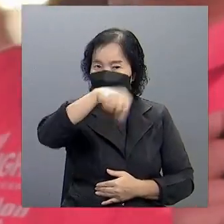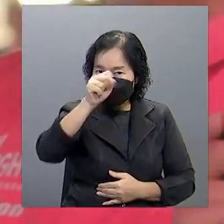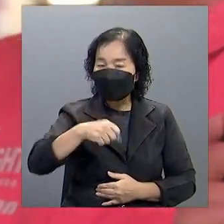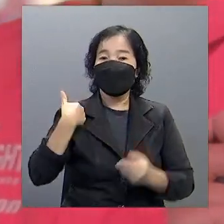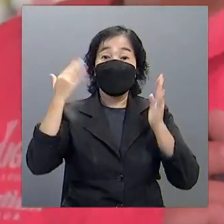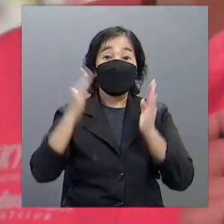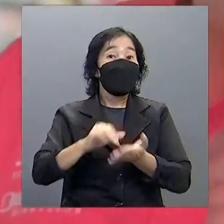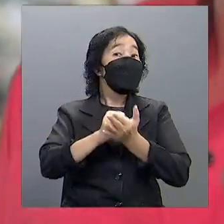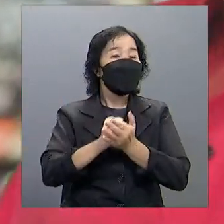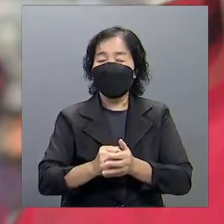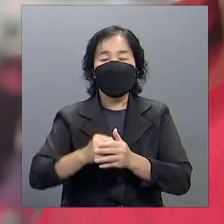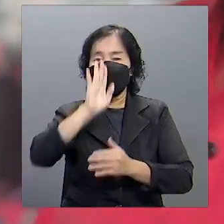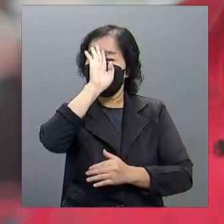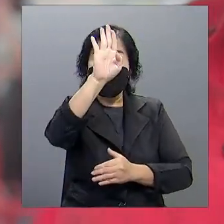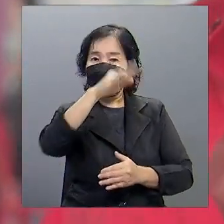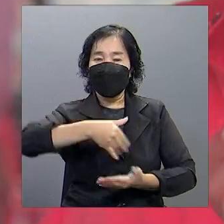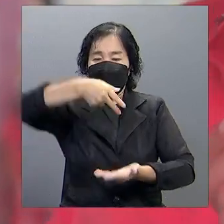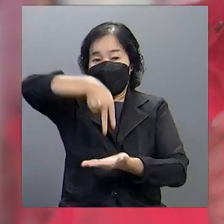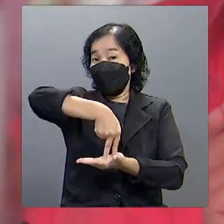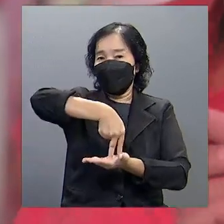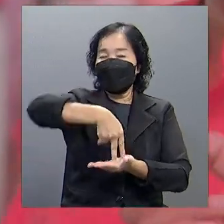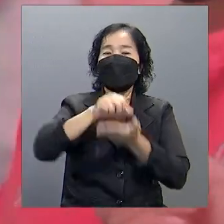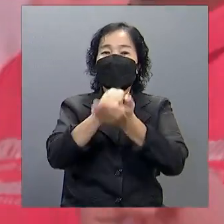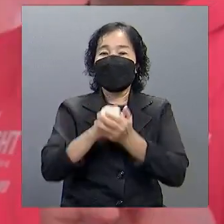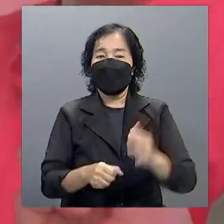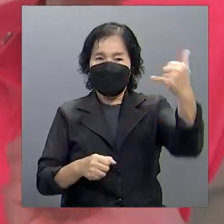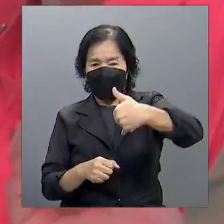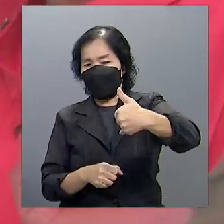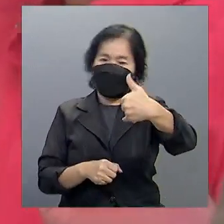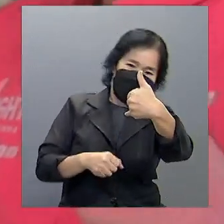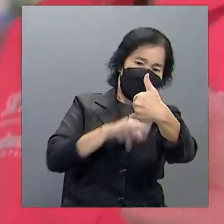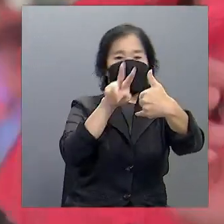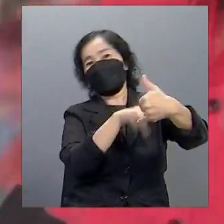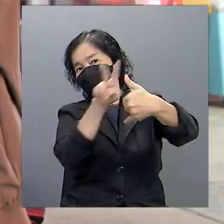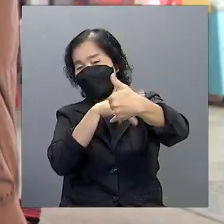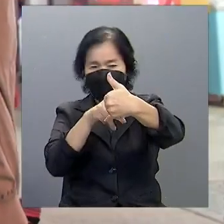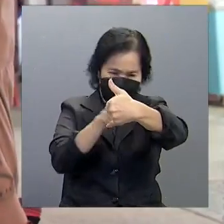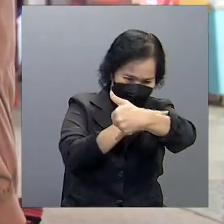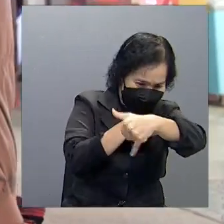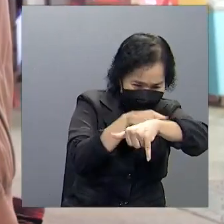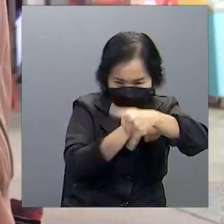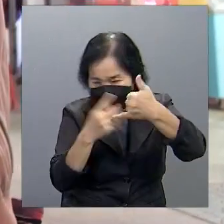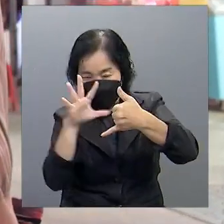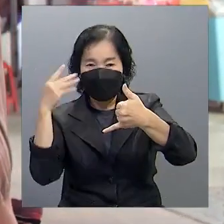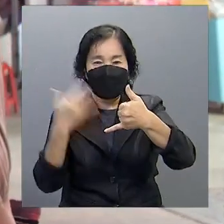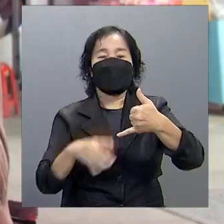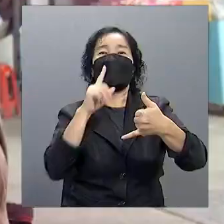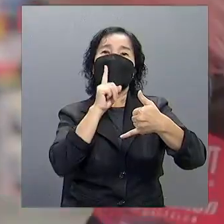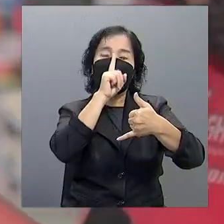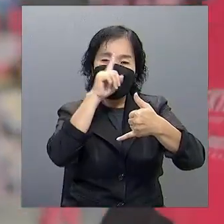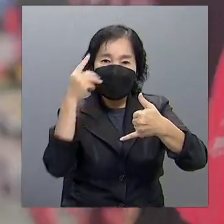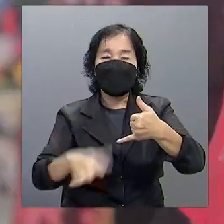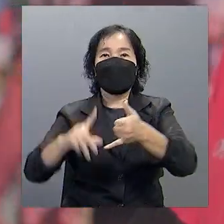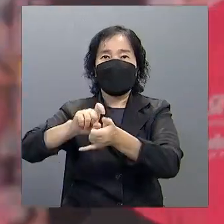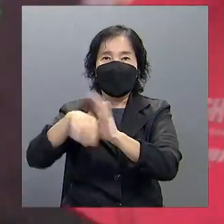จะคอยช่วยสังเกตนะครับผมว่าถือว่าเป็นแกนที่สำคัญมากๆเลย ว่าไปแล้วนี่ก็คือตัวแรงของภาคประชาชนใน